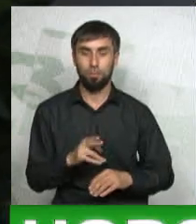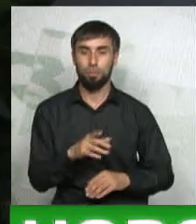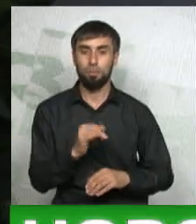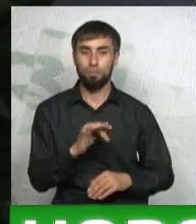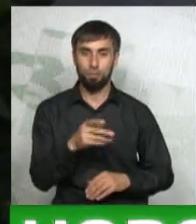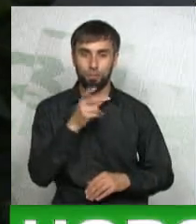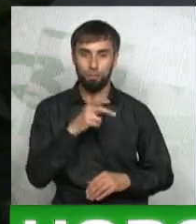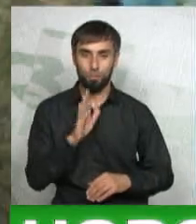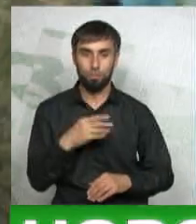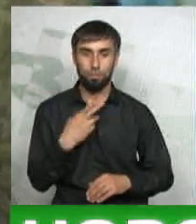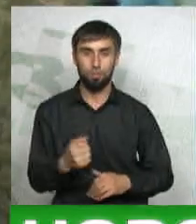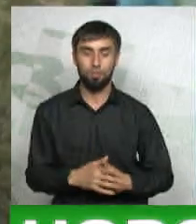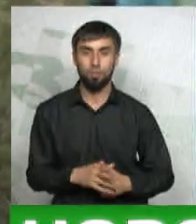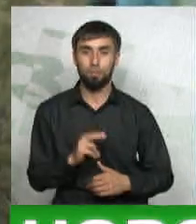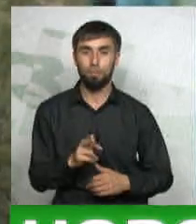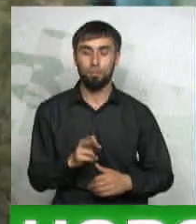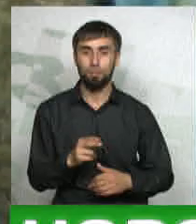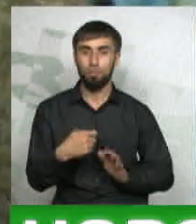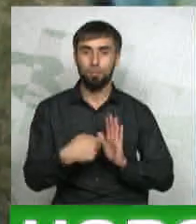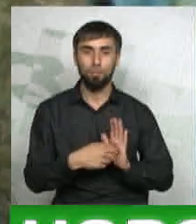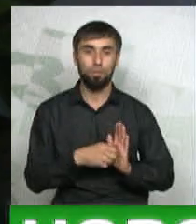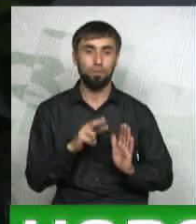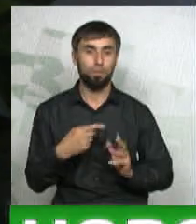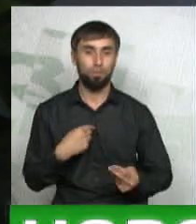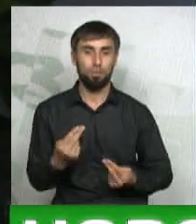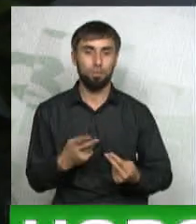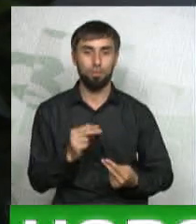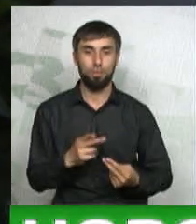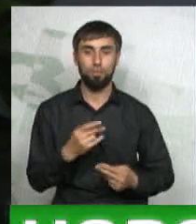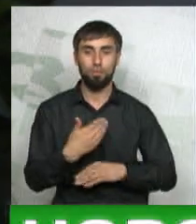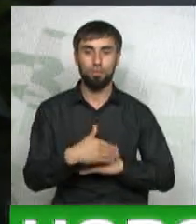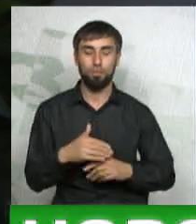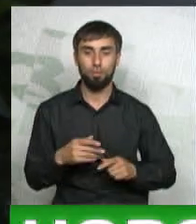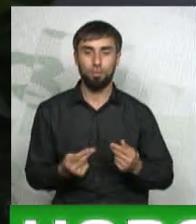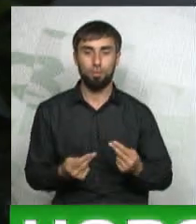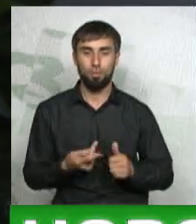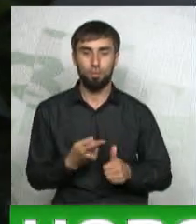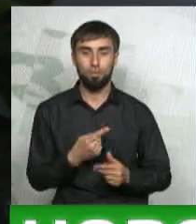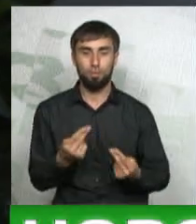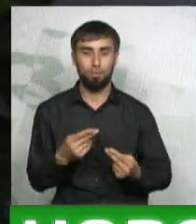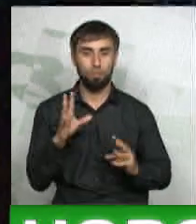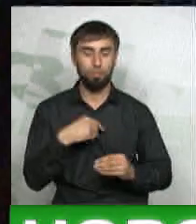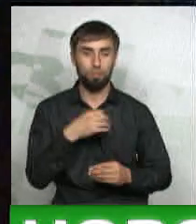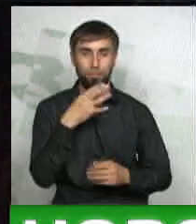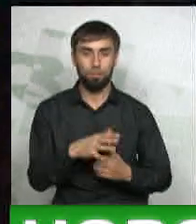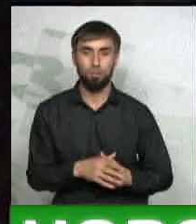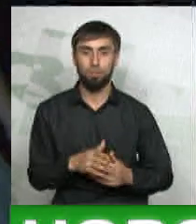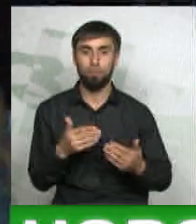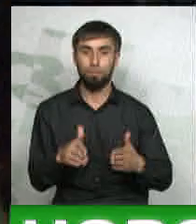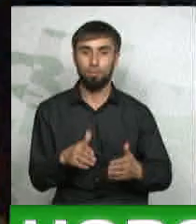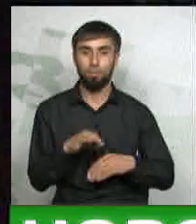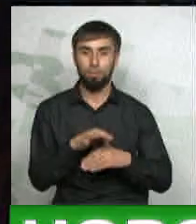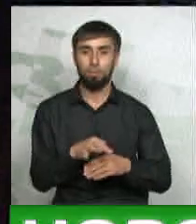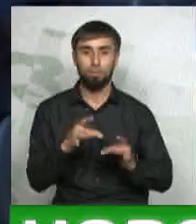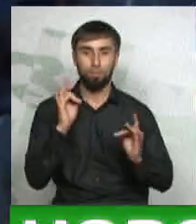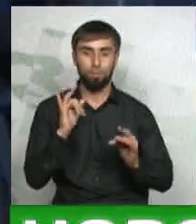садику скучать будешь? Да. Как кормили нас, как мы играли, как мы на улице бегали. Мне все нравилось. Выпуск проходит